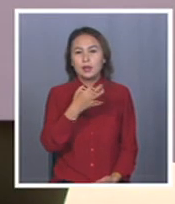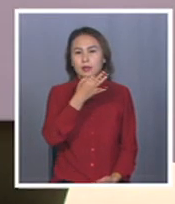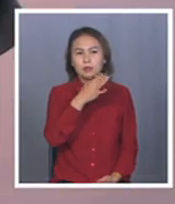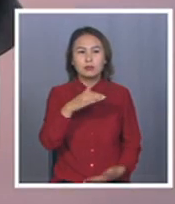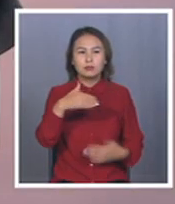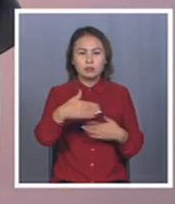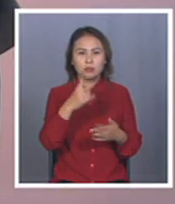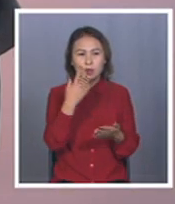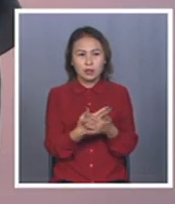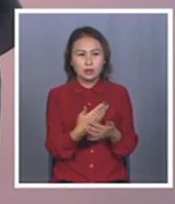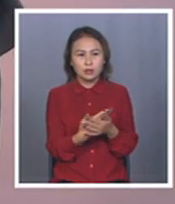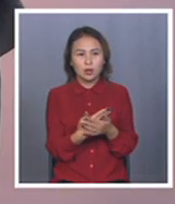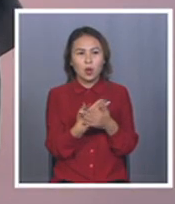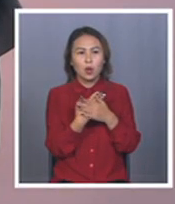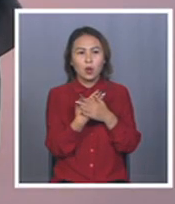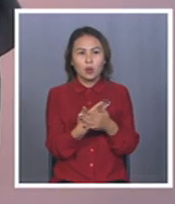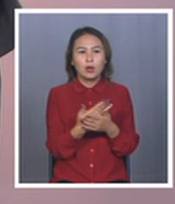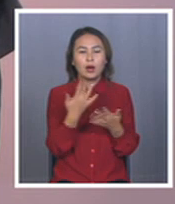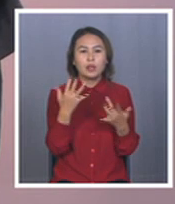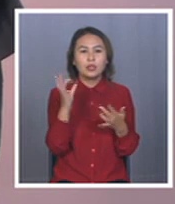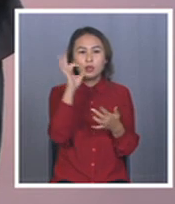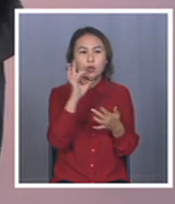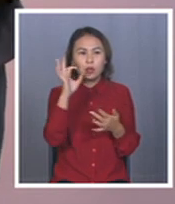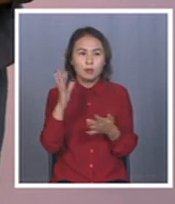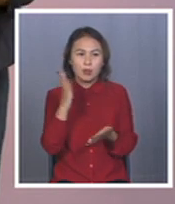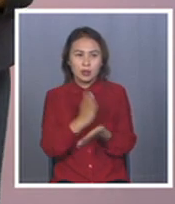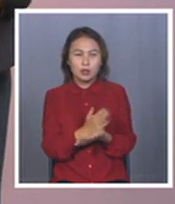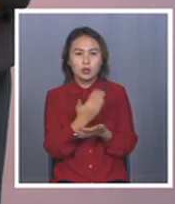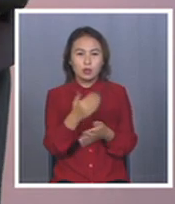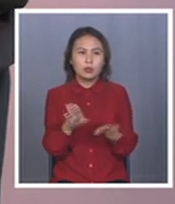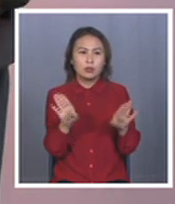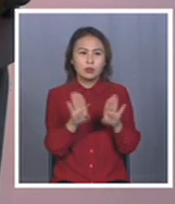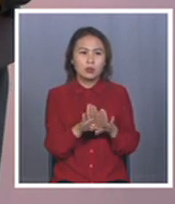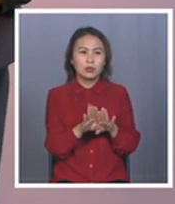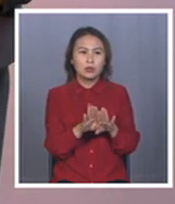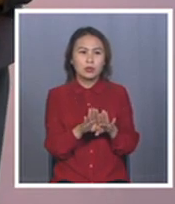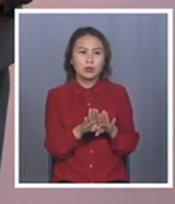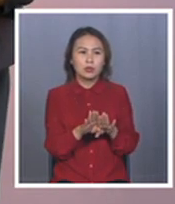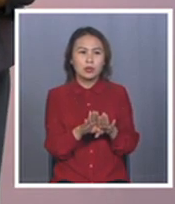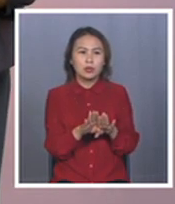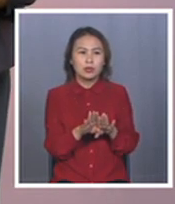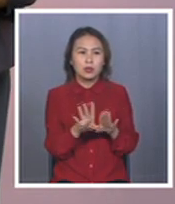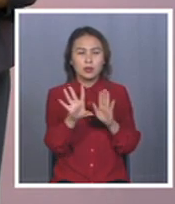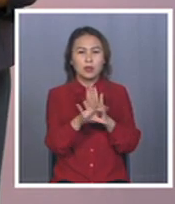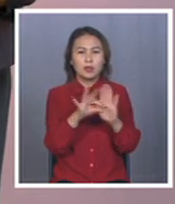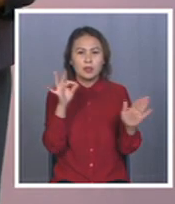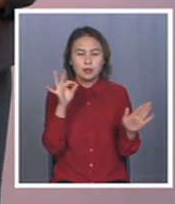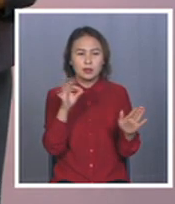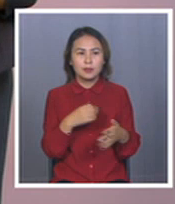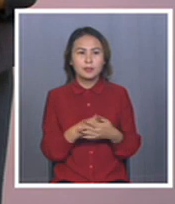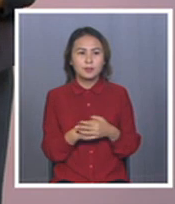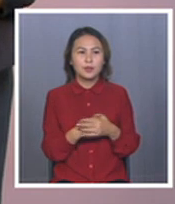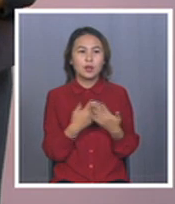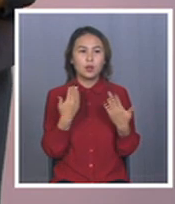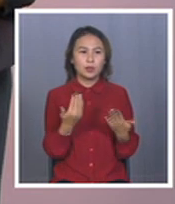көрсетемін, ол жерде қанша дөңгелекше тұрса, сендер тура сол цифрды тақтадан табасыңдар.